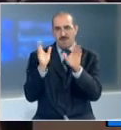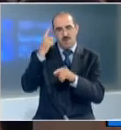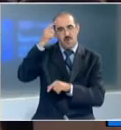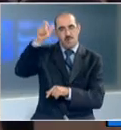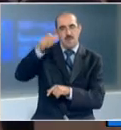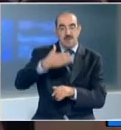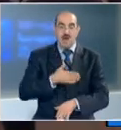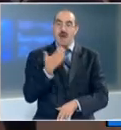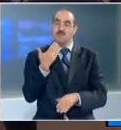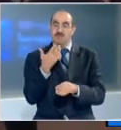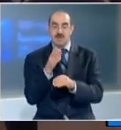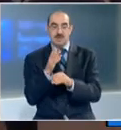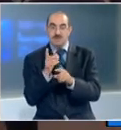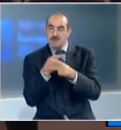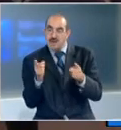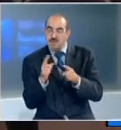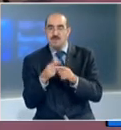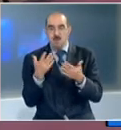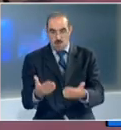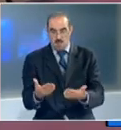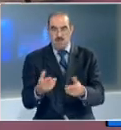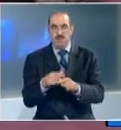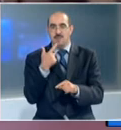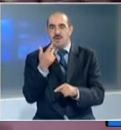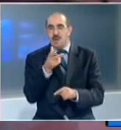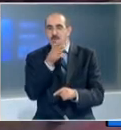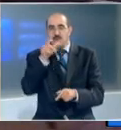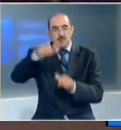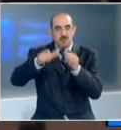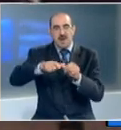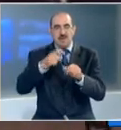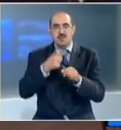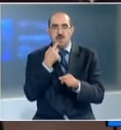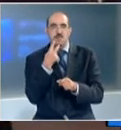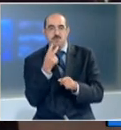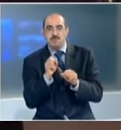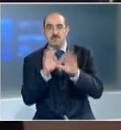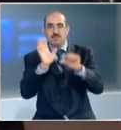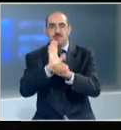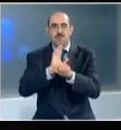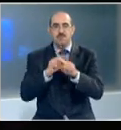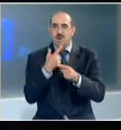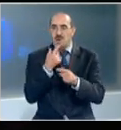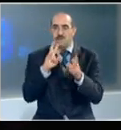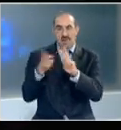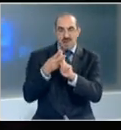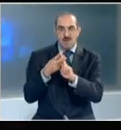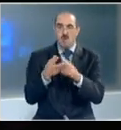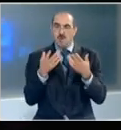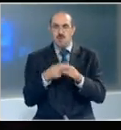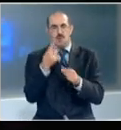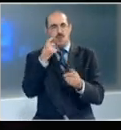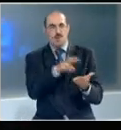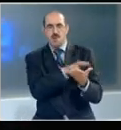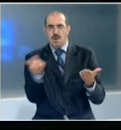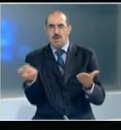لعشاق الفن السابع. فمنذ اليوم لن يضطر هواة مشاهدة الأفلام بدور العرض بالمدينة للتنقل